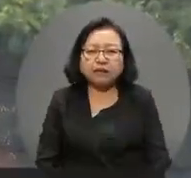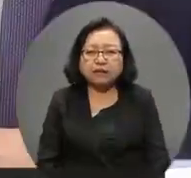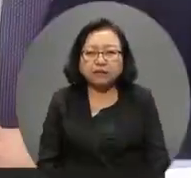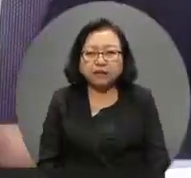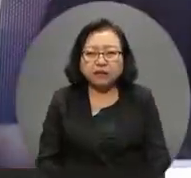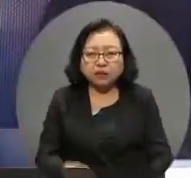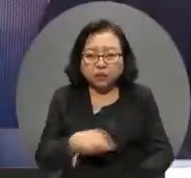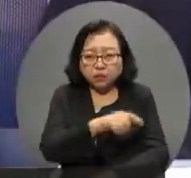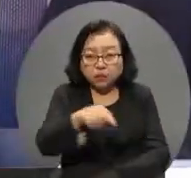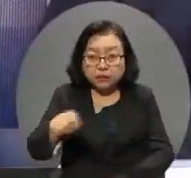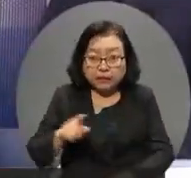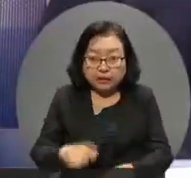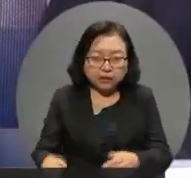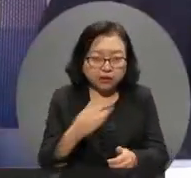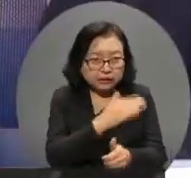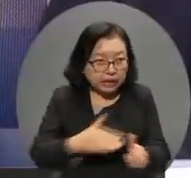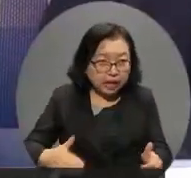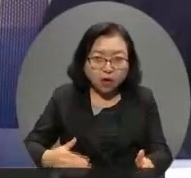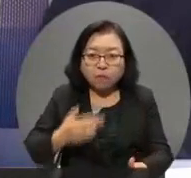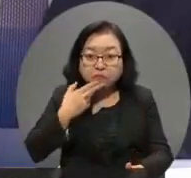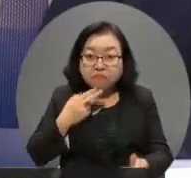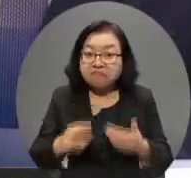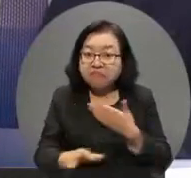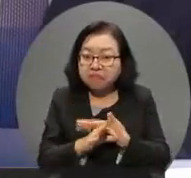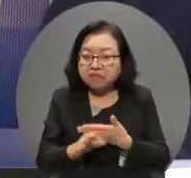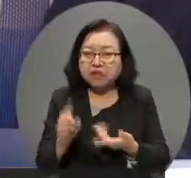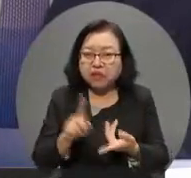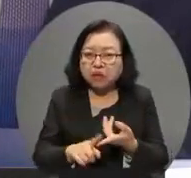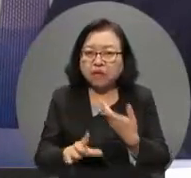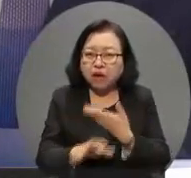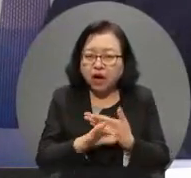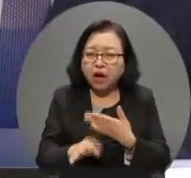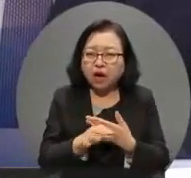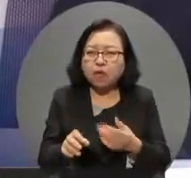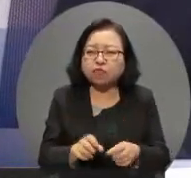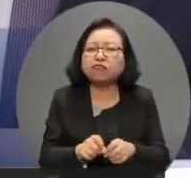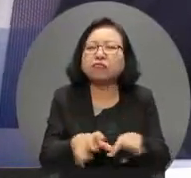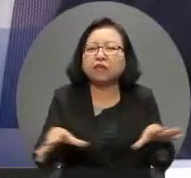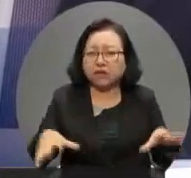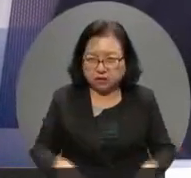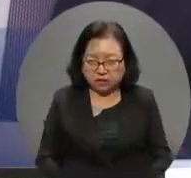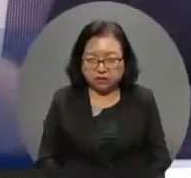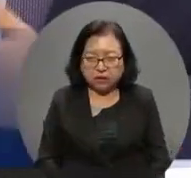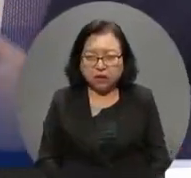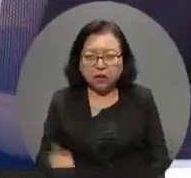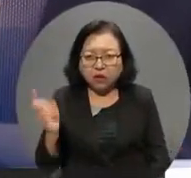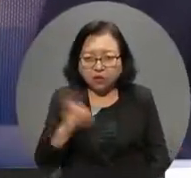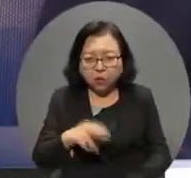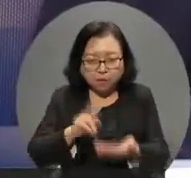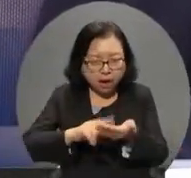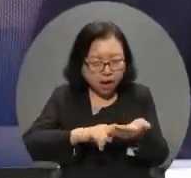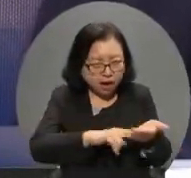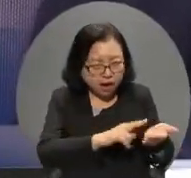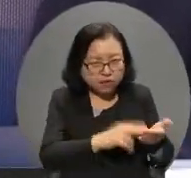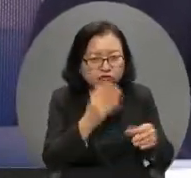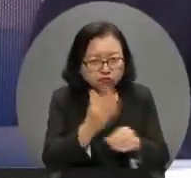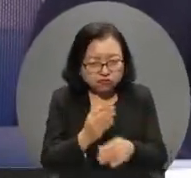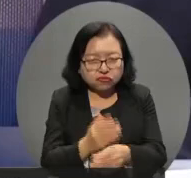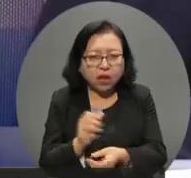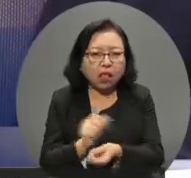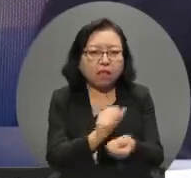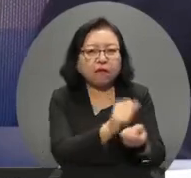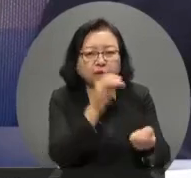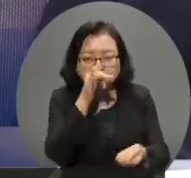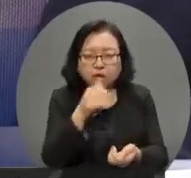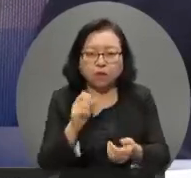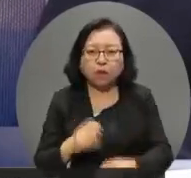농장 단위에서 살처분을 안 하게 되면 주변으로 퍼져나갈 수도 있고 유통망으로도 퍼져나갈 수 있고 그래서